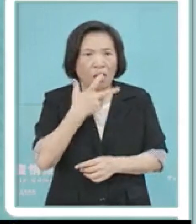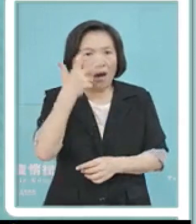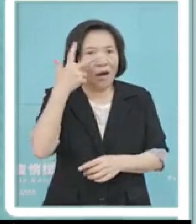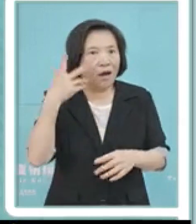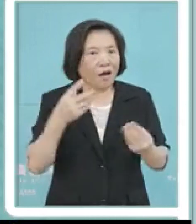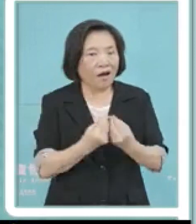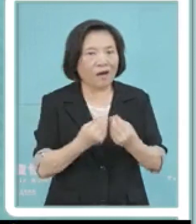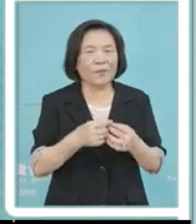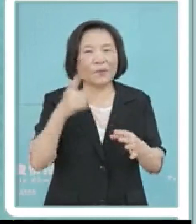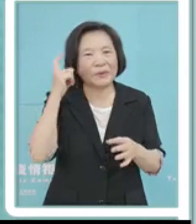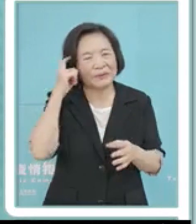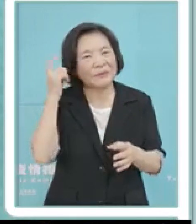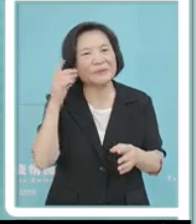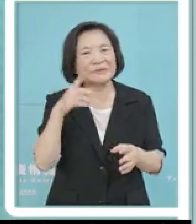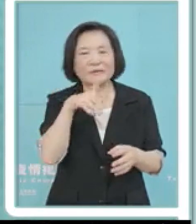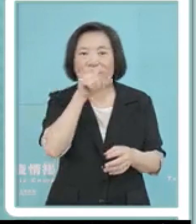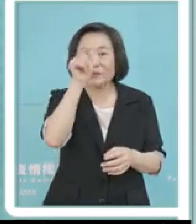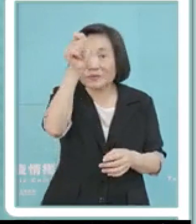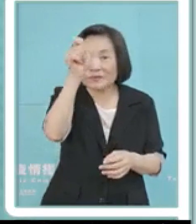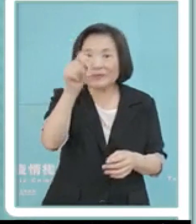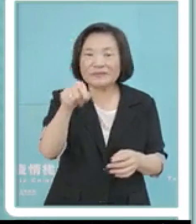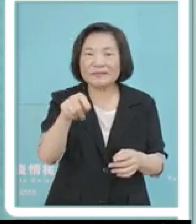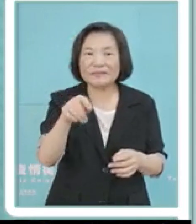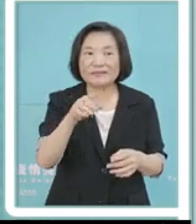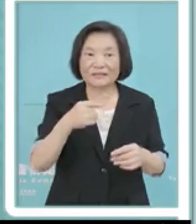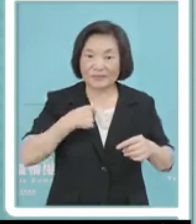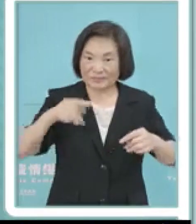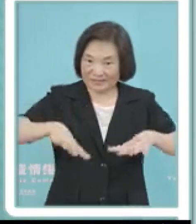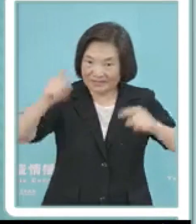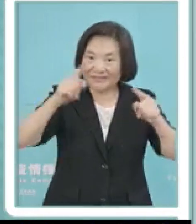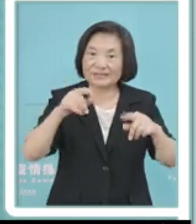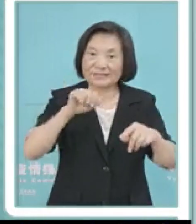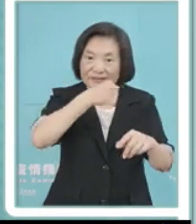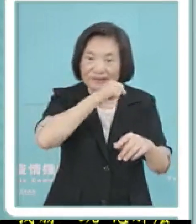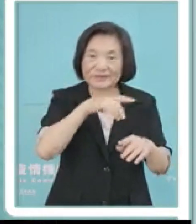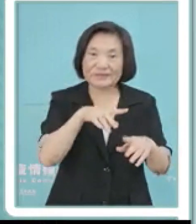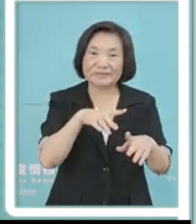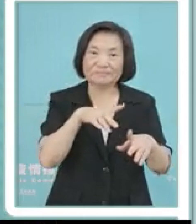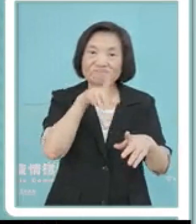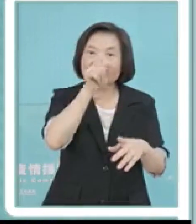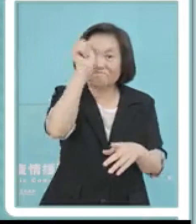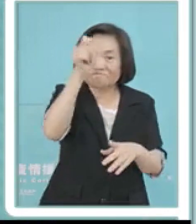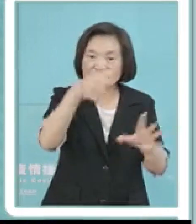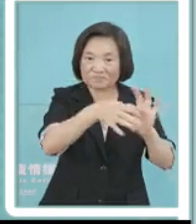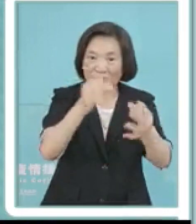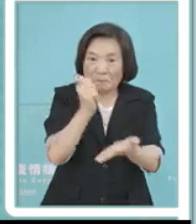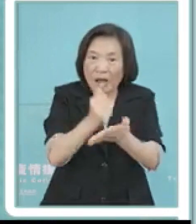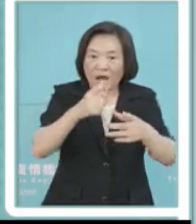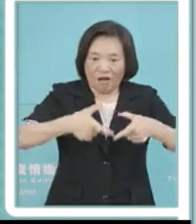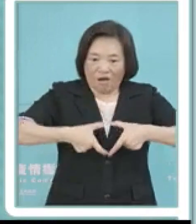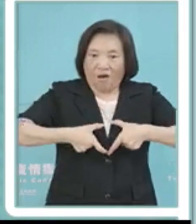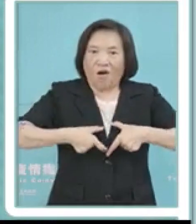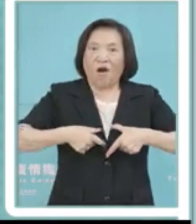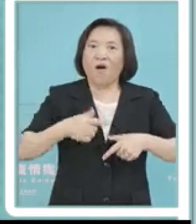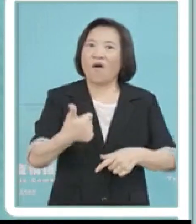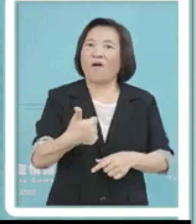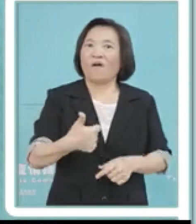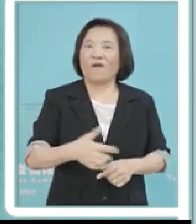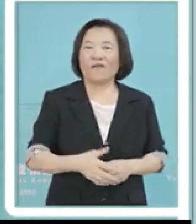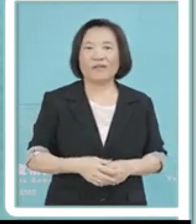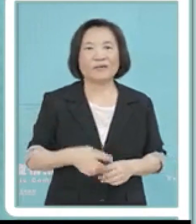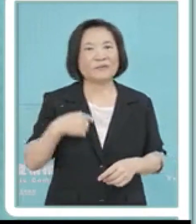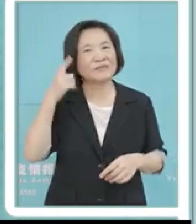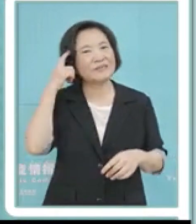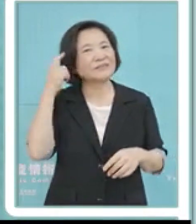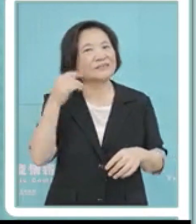们希望说，透过这两个，而且这是我们第一次哦，台湾在球类比赛跟在奥运拿到金牌。有时候也是要透过